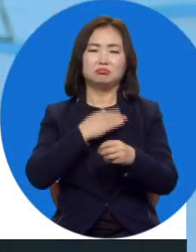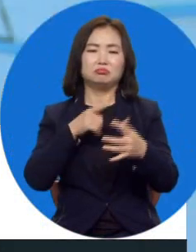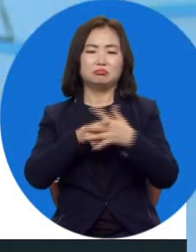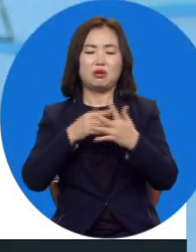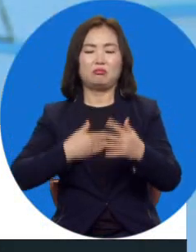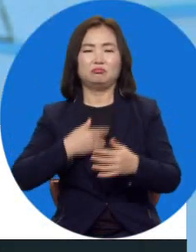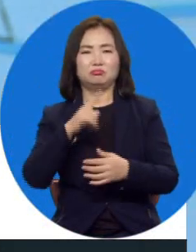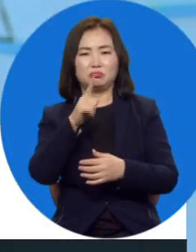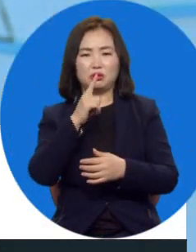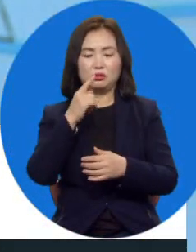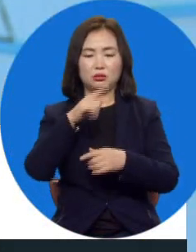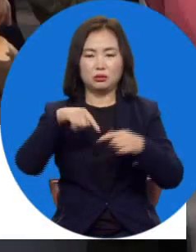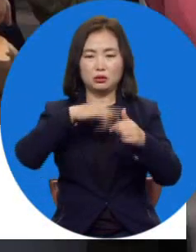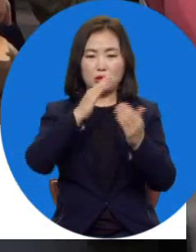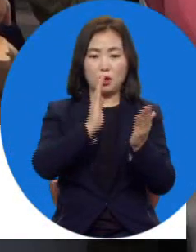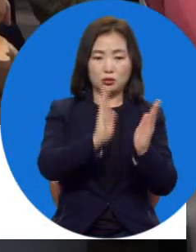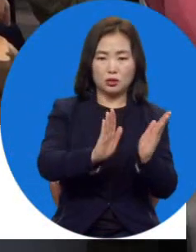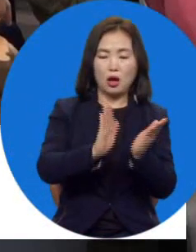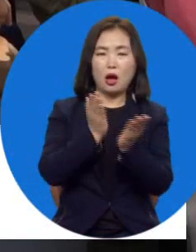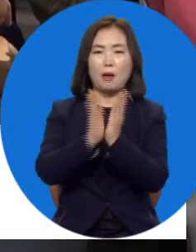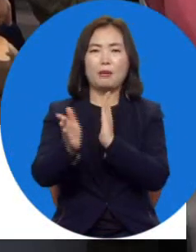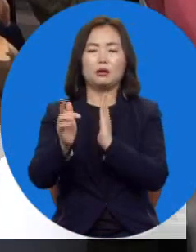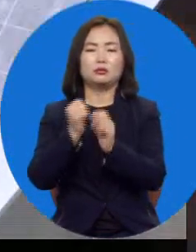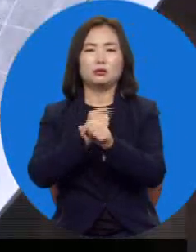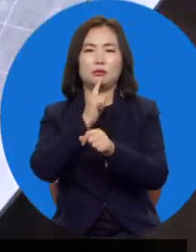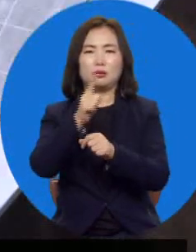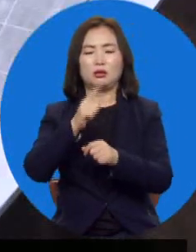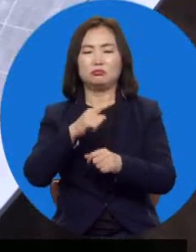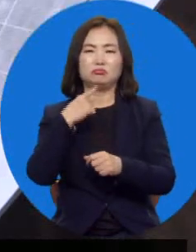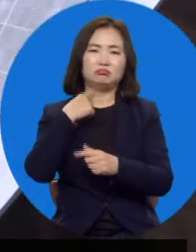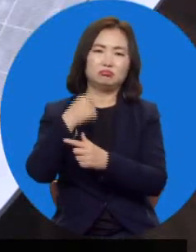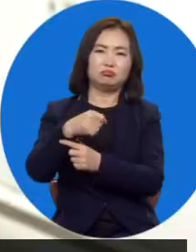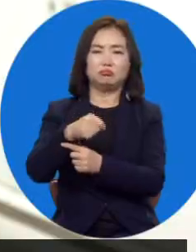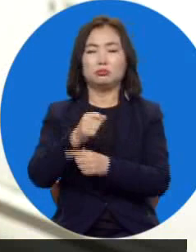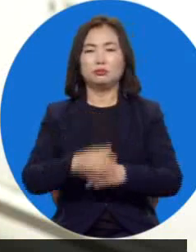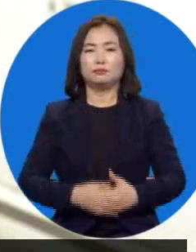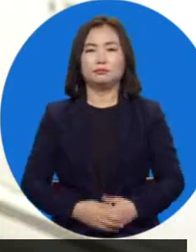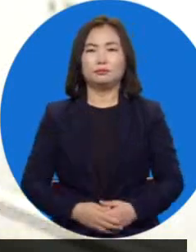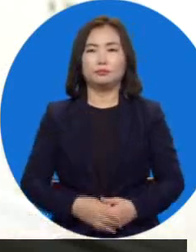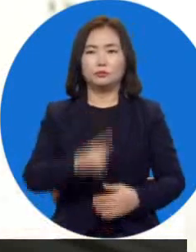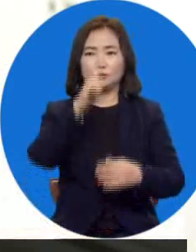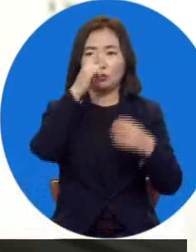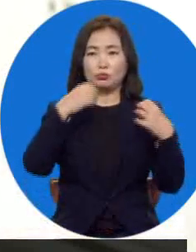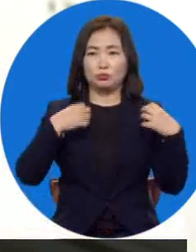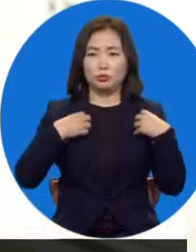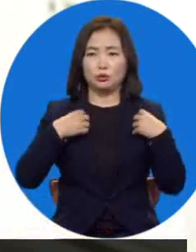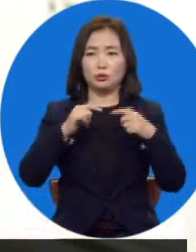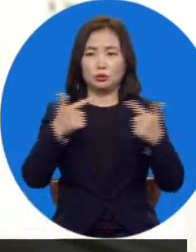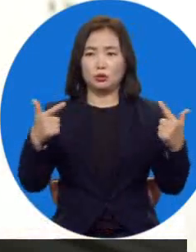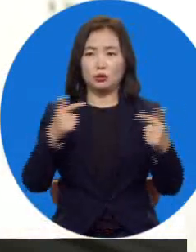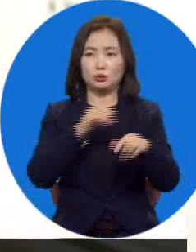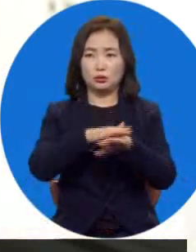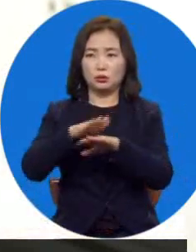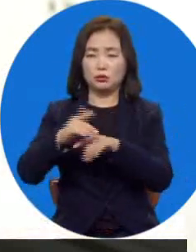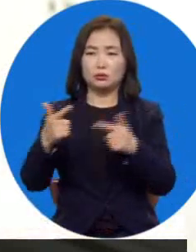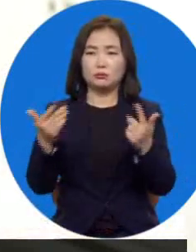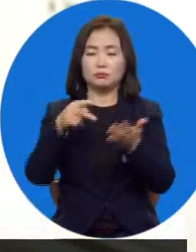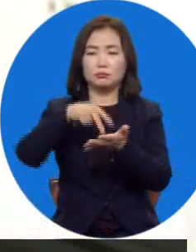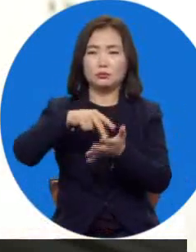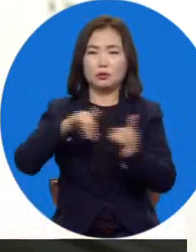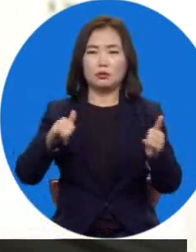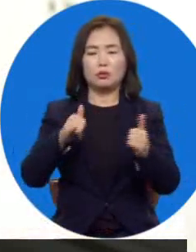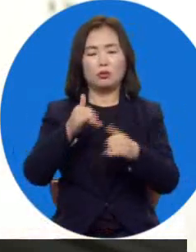한 듯 현실과 동떨어진 대책이라고 시큰둥 했습니다 정부 난 모든 곳에서 이런 식으로 하는 것은 저희 시민들